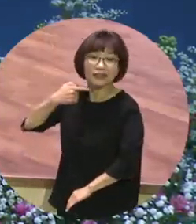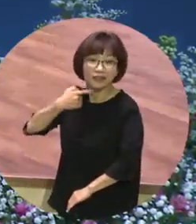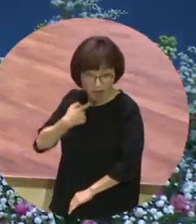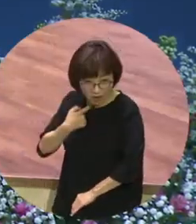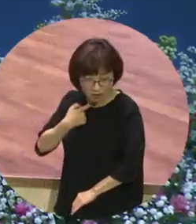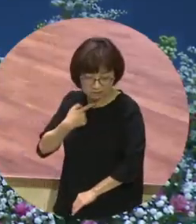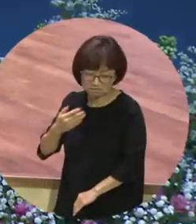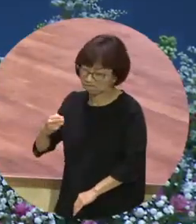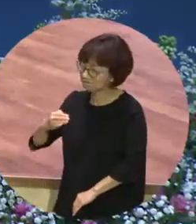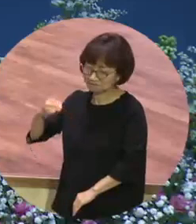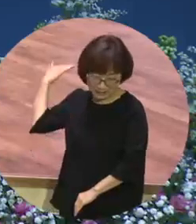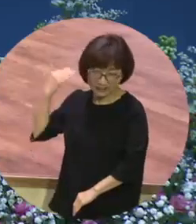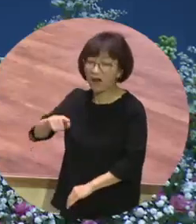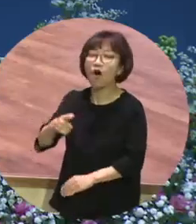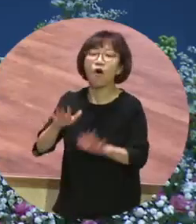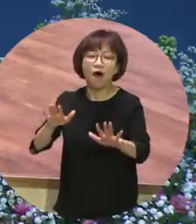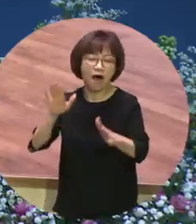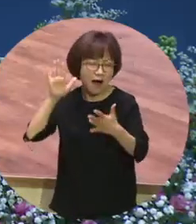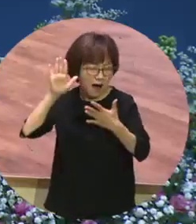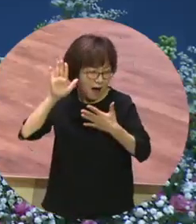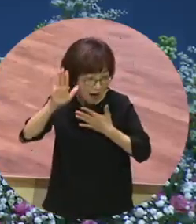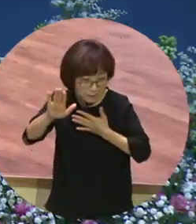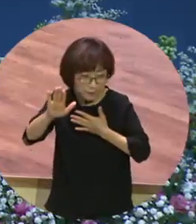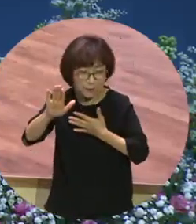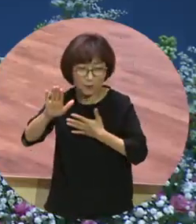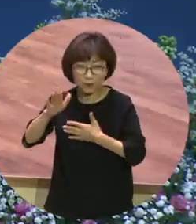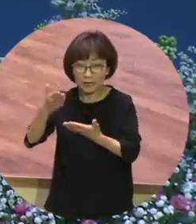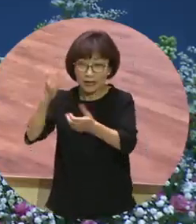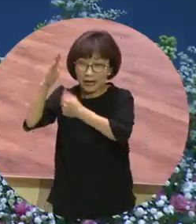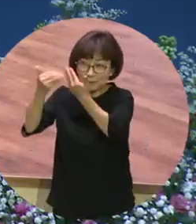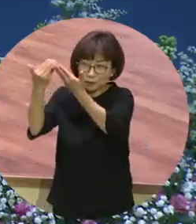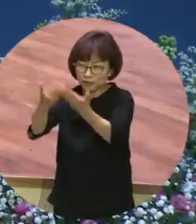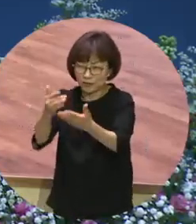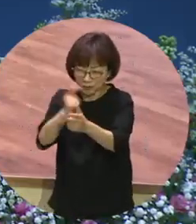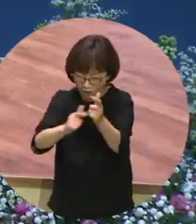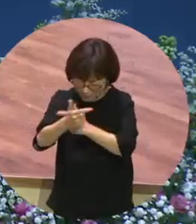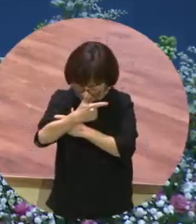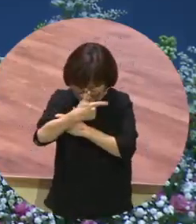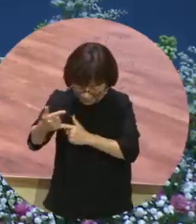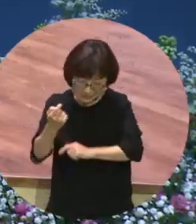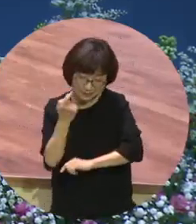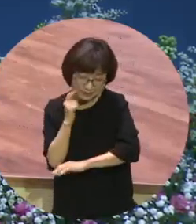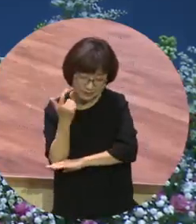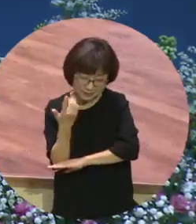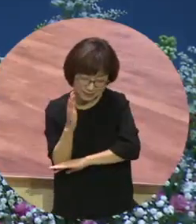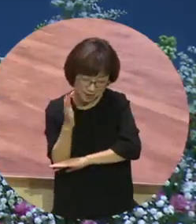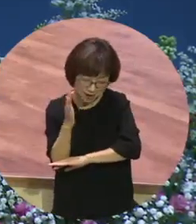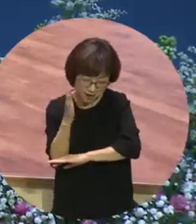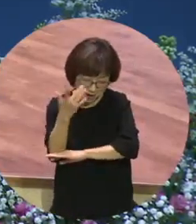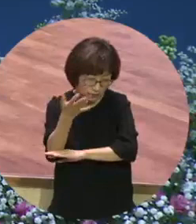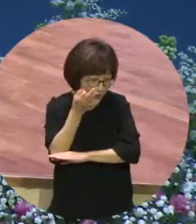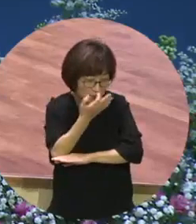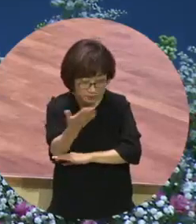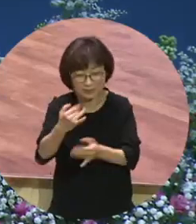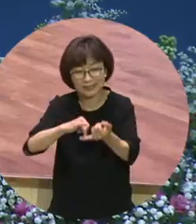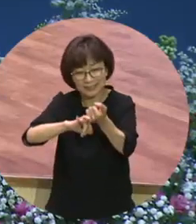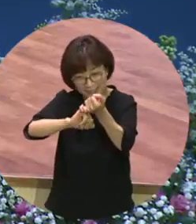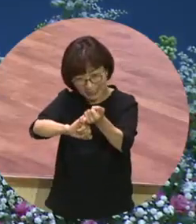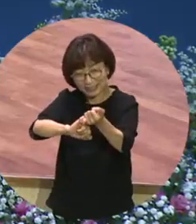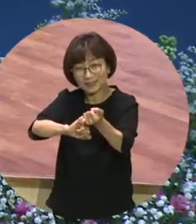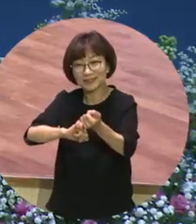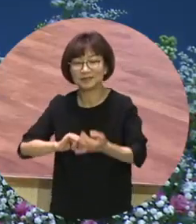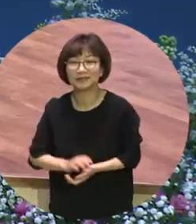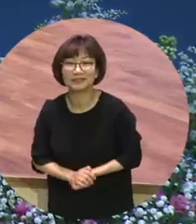지금까지 베풀으신 이 은혜보다도 앞으로 하나님 더 큰 일을 하시리라. 이게 무슨